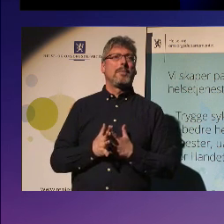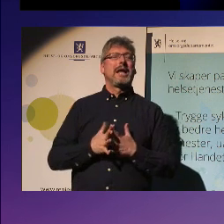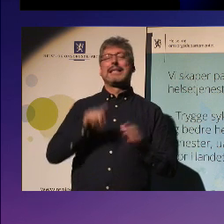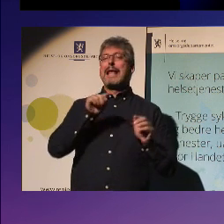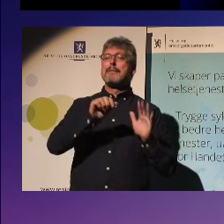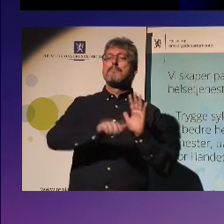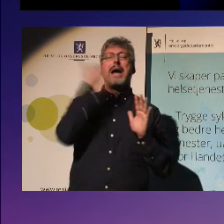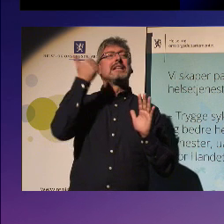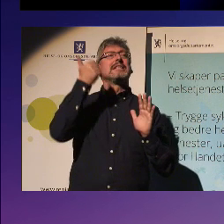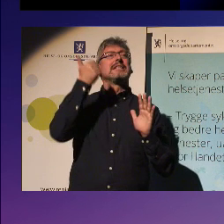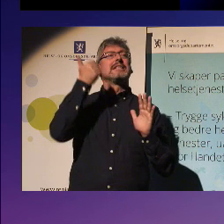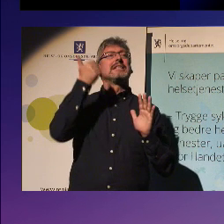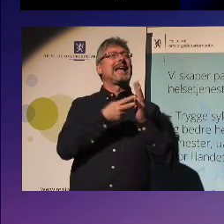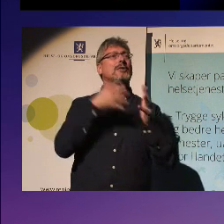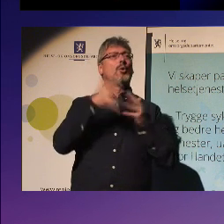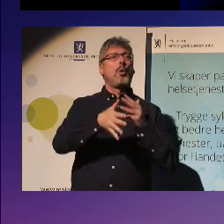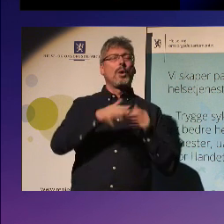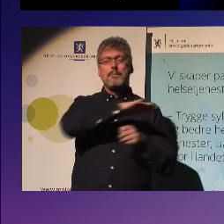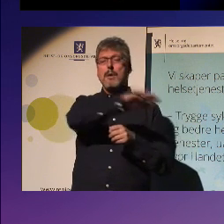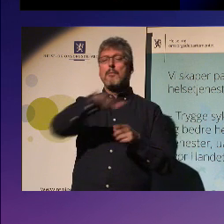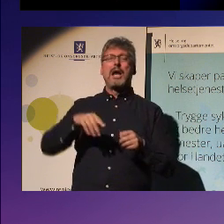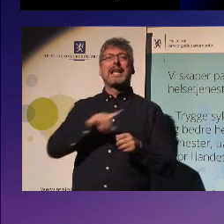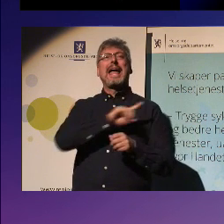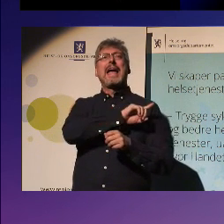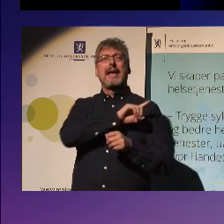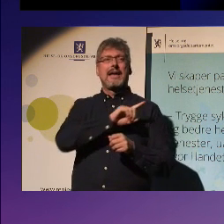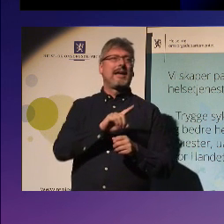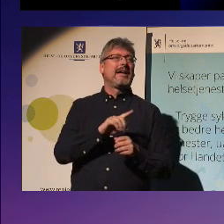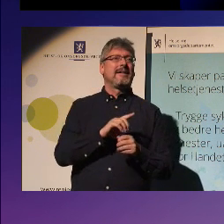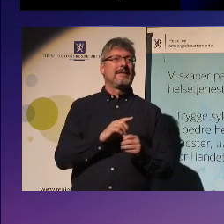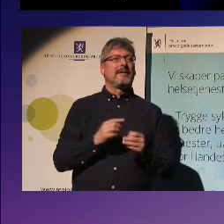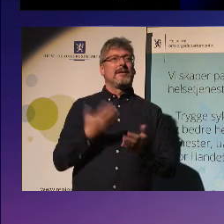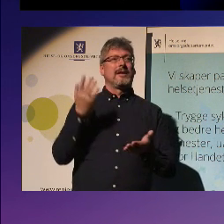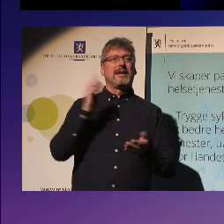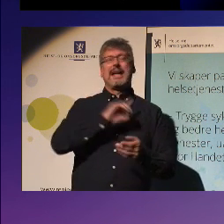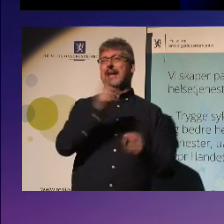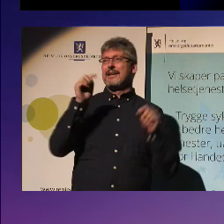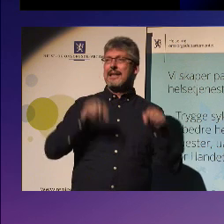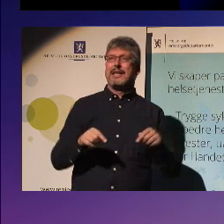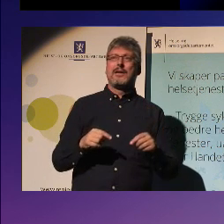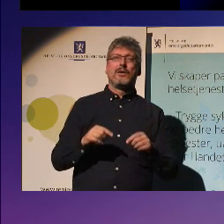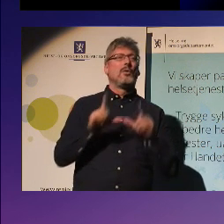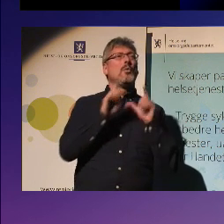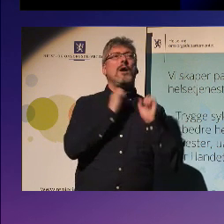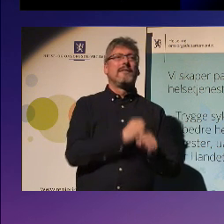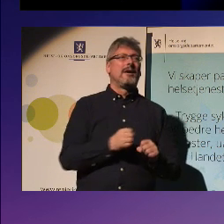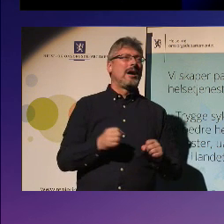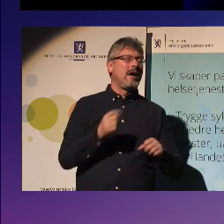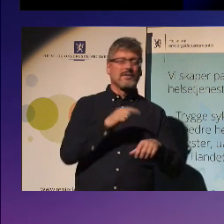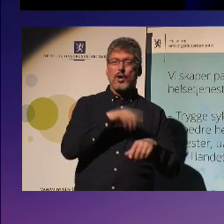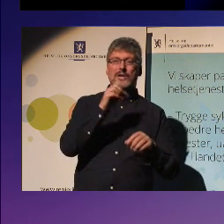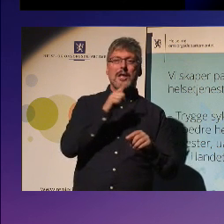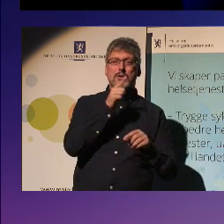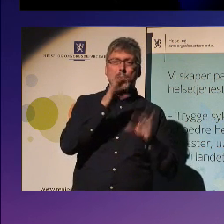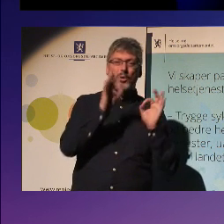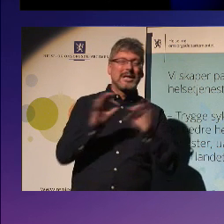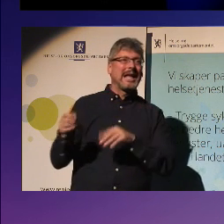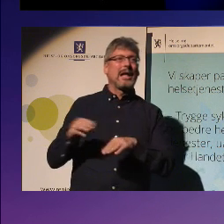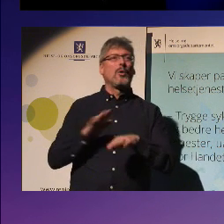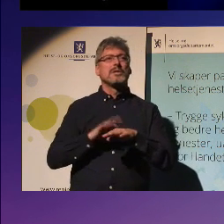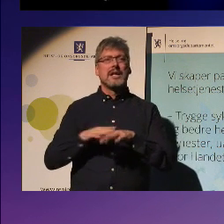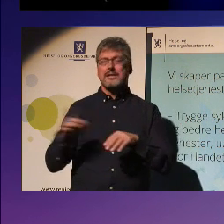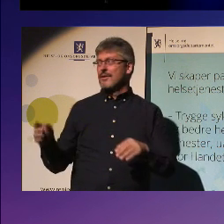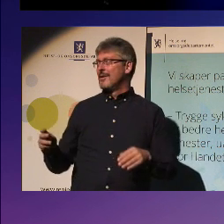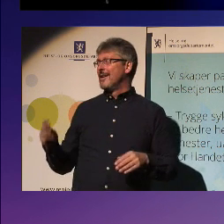beste teknologien på markedet til enhver tid av sånn internet of things og sensorer. Og da har vi dere lov